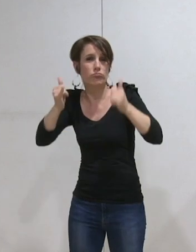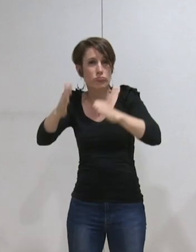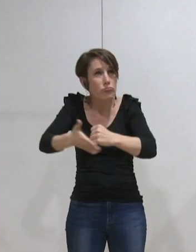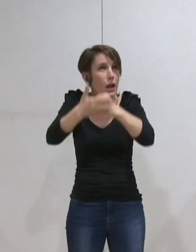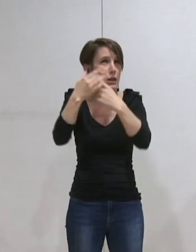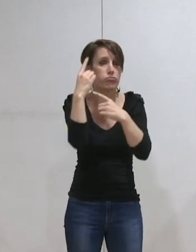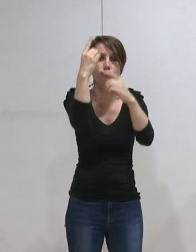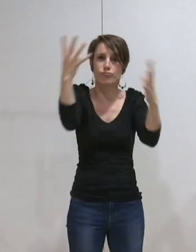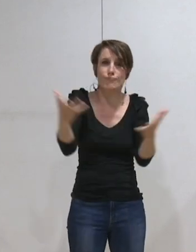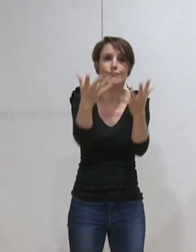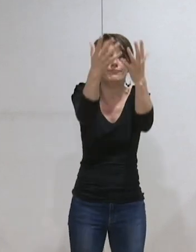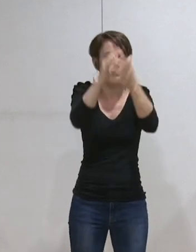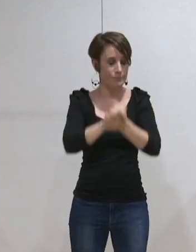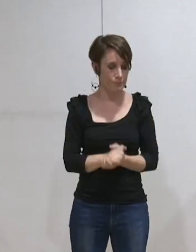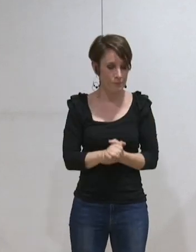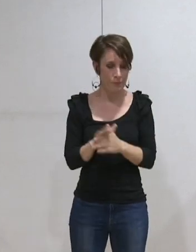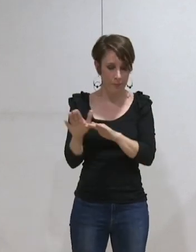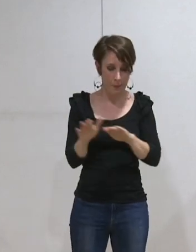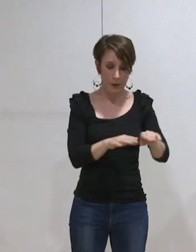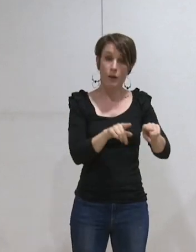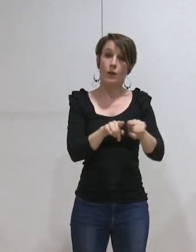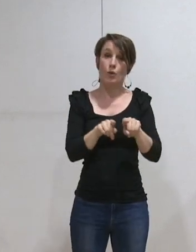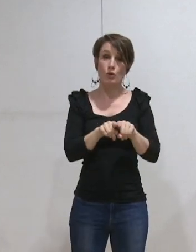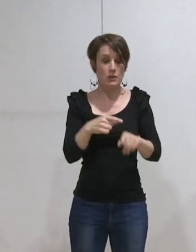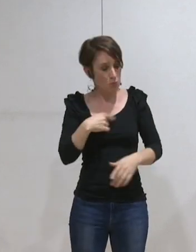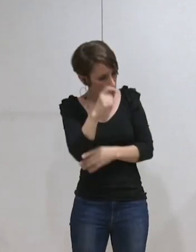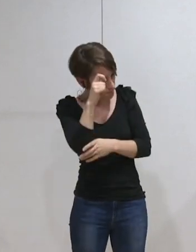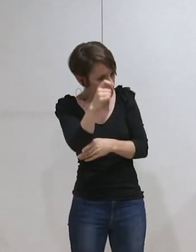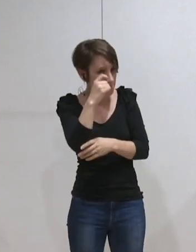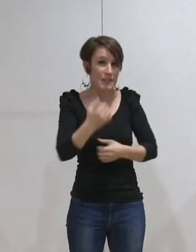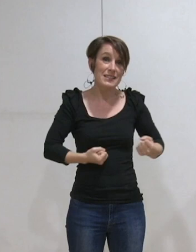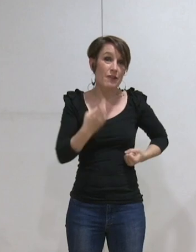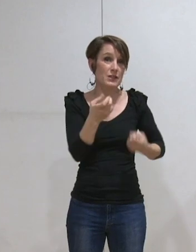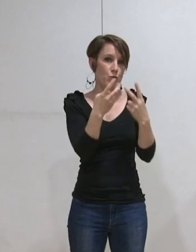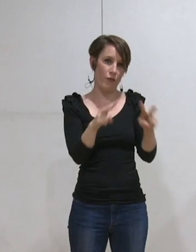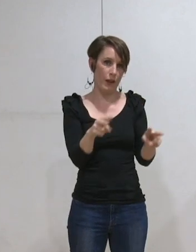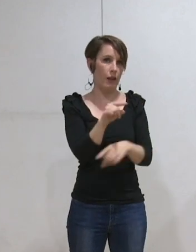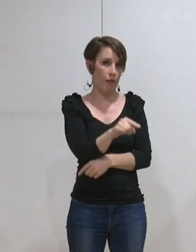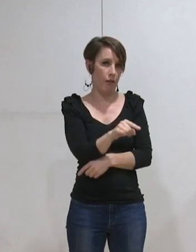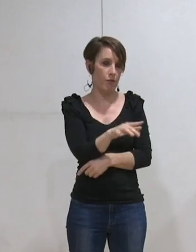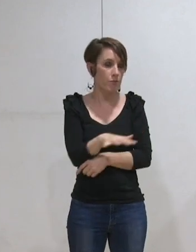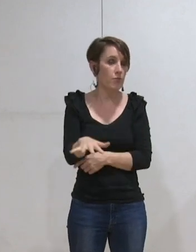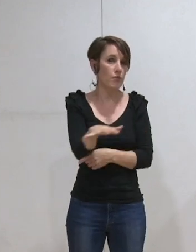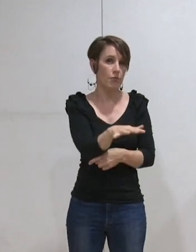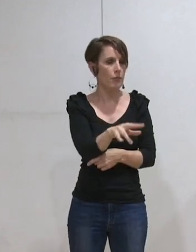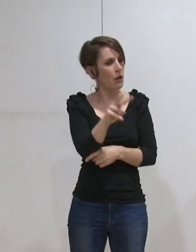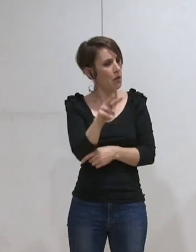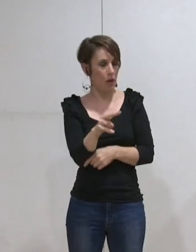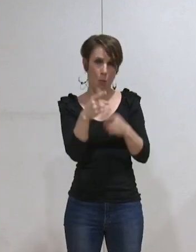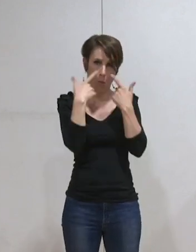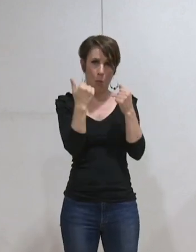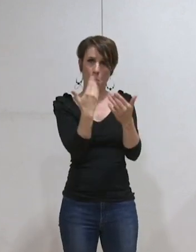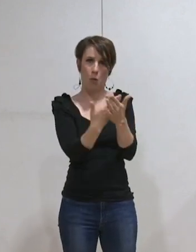remercier également et saluer la réactivité des services de la Ville cela fait honneur à toute notre administration